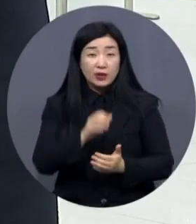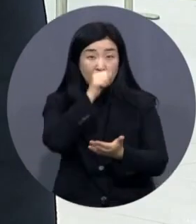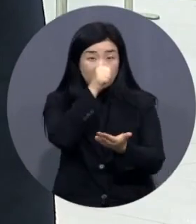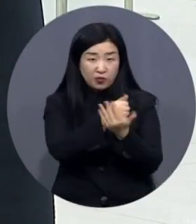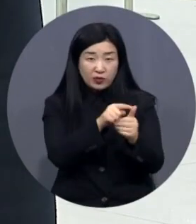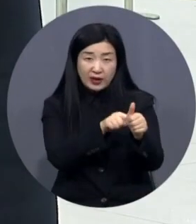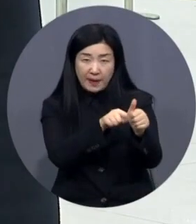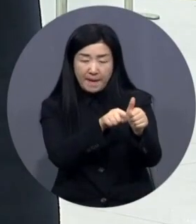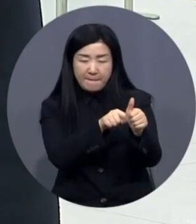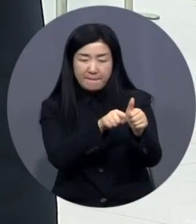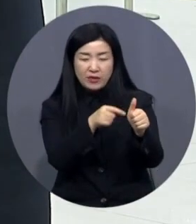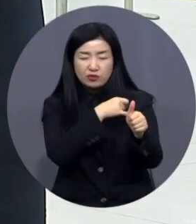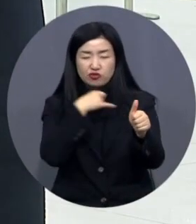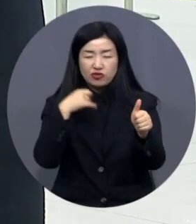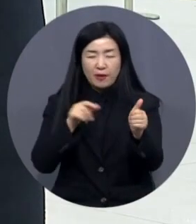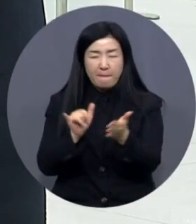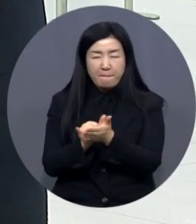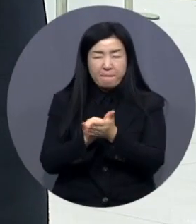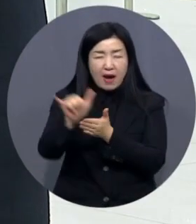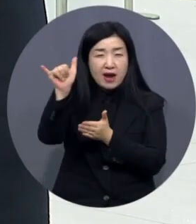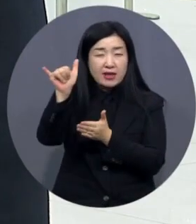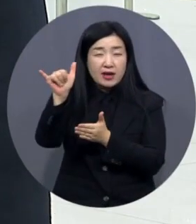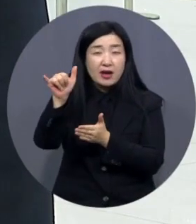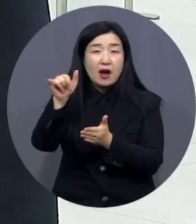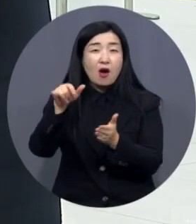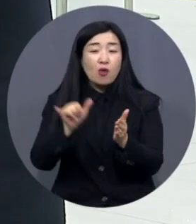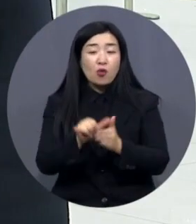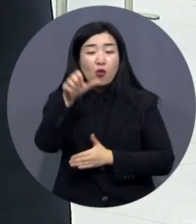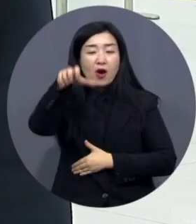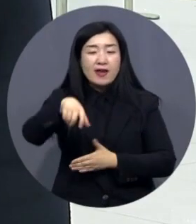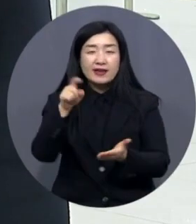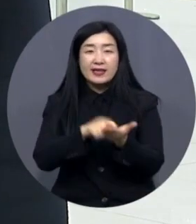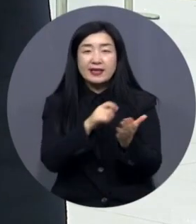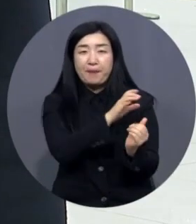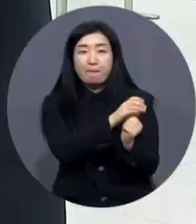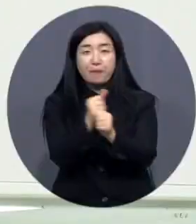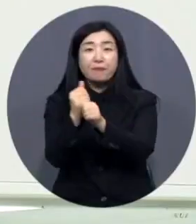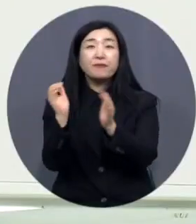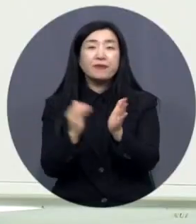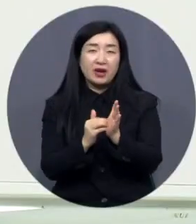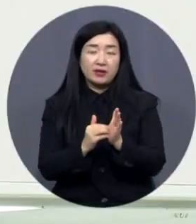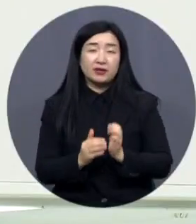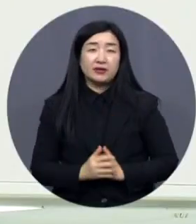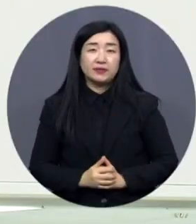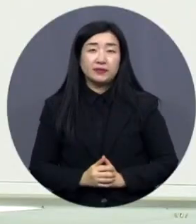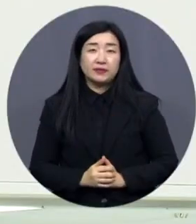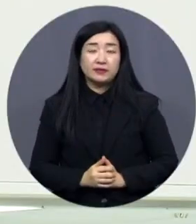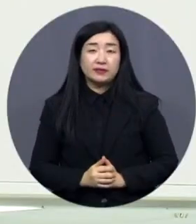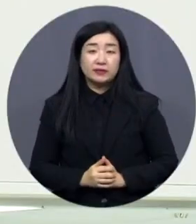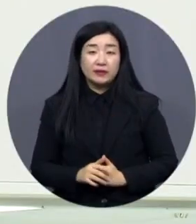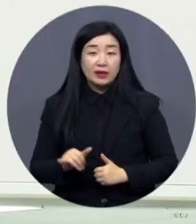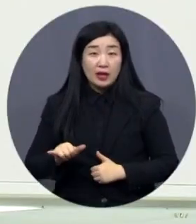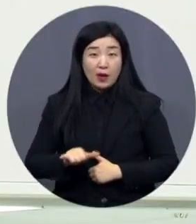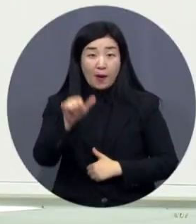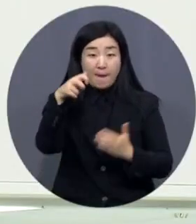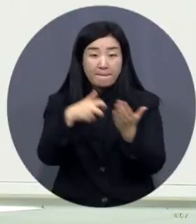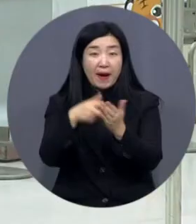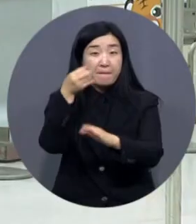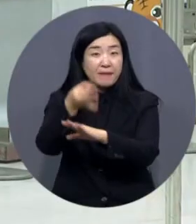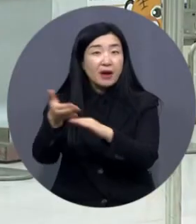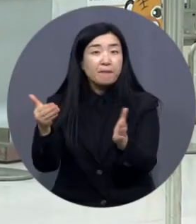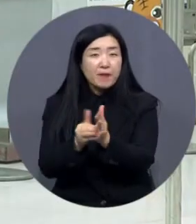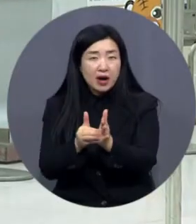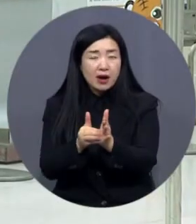다음날 중국으로 출국하려던 남성은 공항에서 경찰의 긴급 체포됐습니다 항공권 발권까지 마친